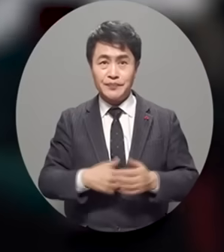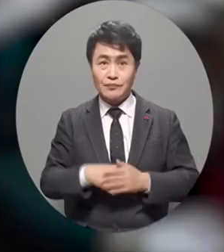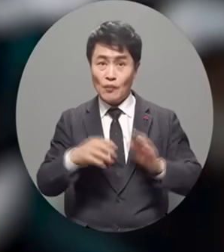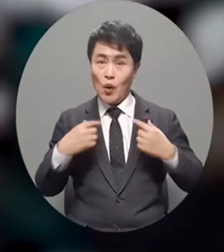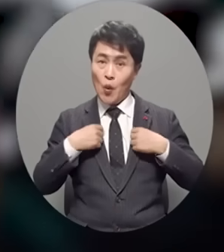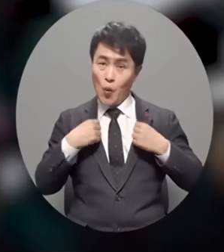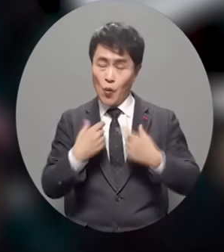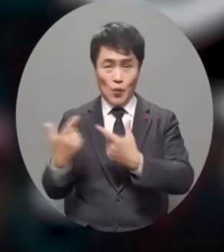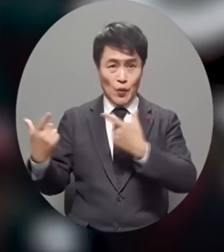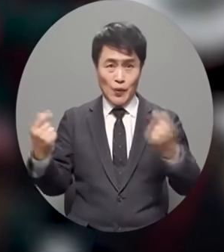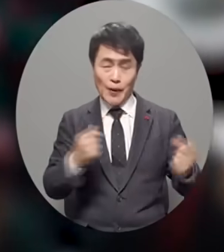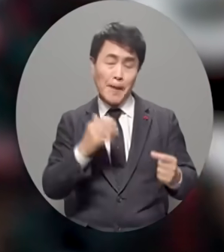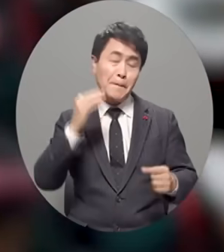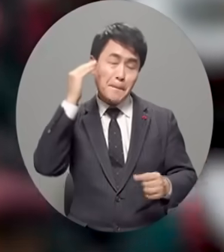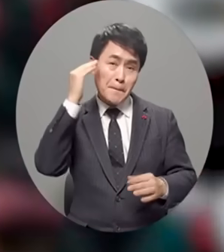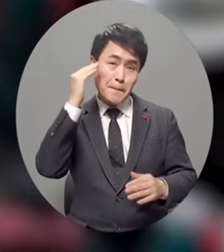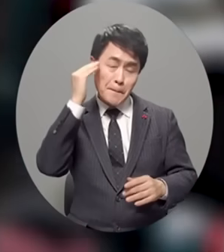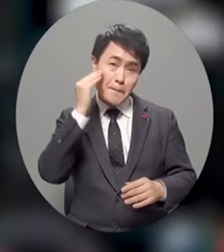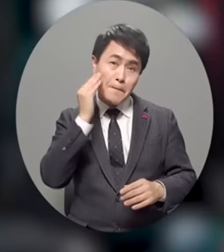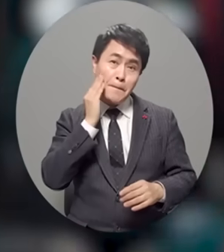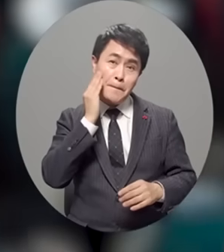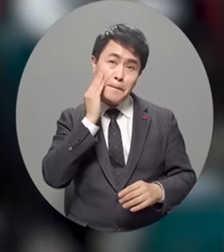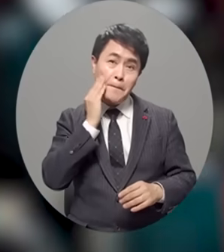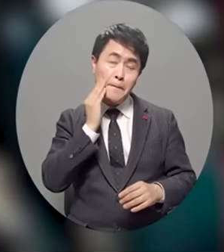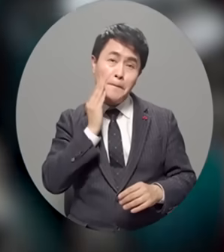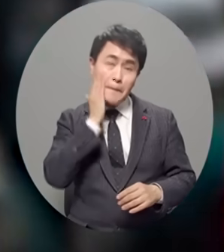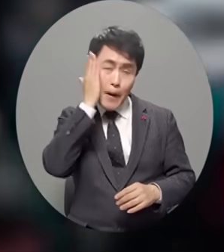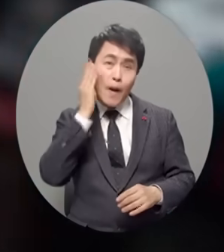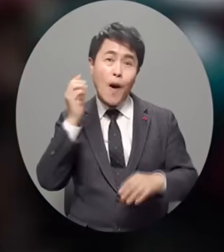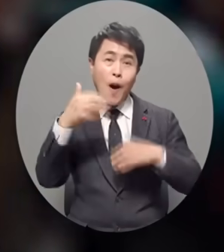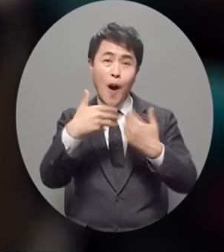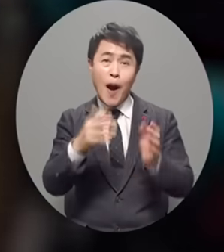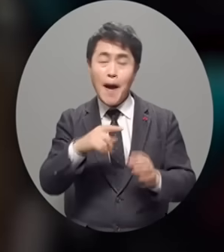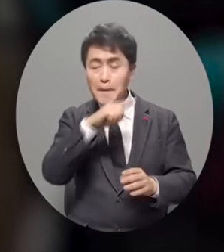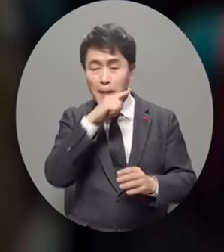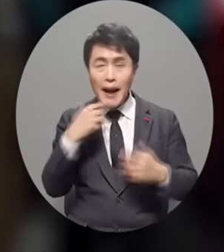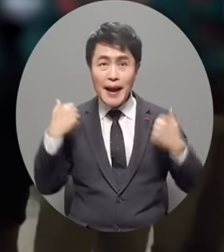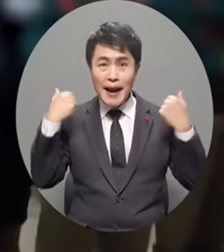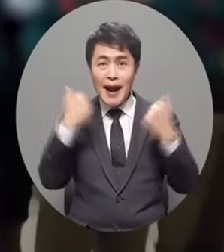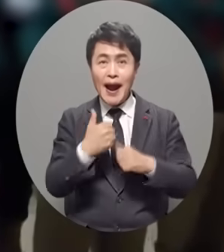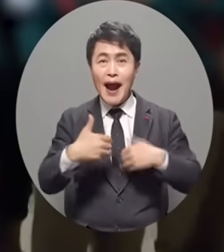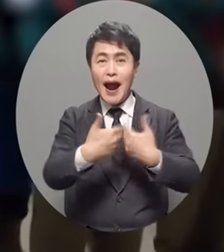옷을 일제히 초록과 빨강으로 맞춰 입고 크리스마스 캐럴도 따라 부르는 사람들.